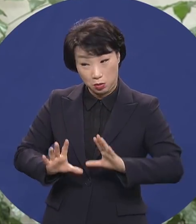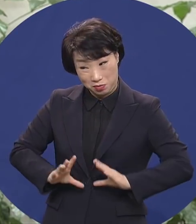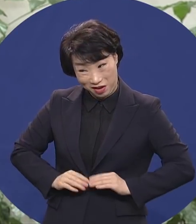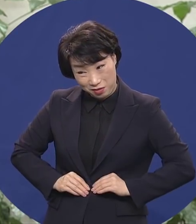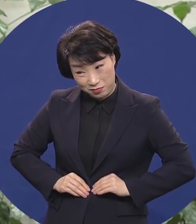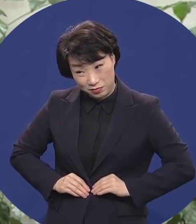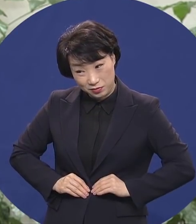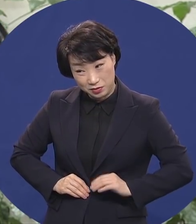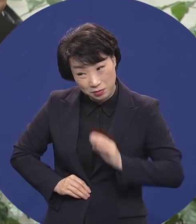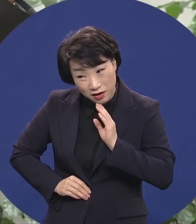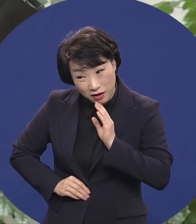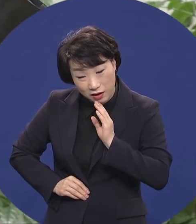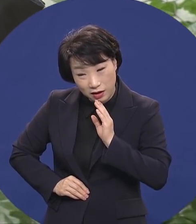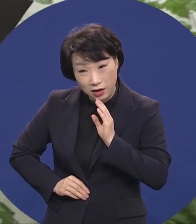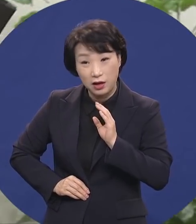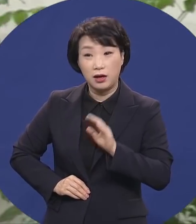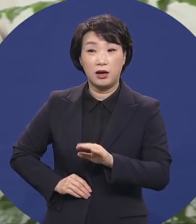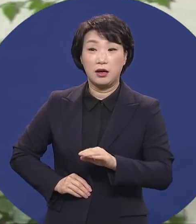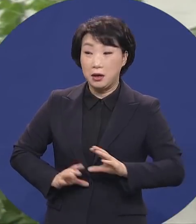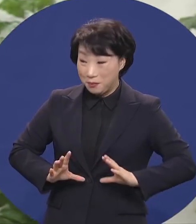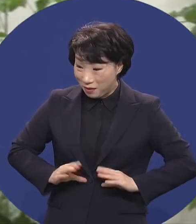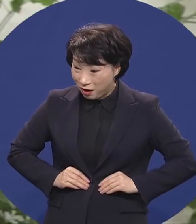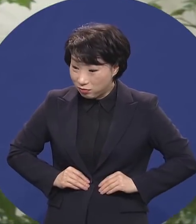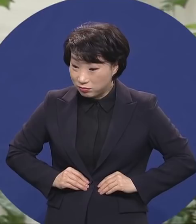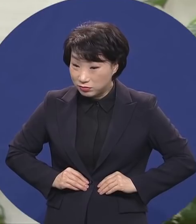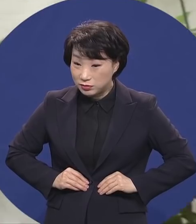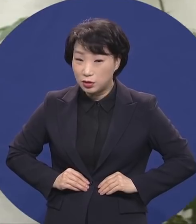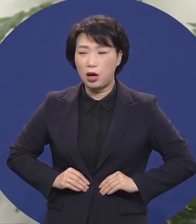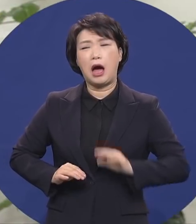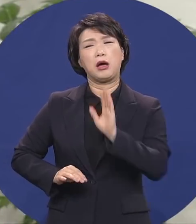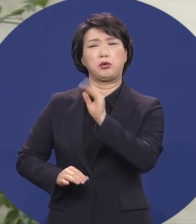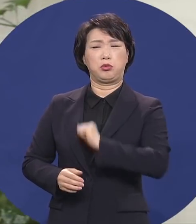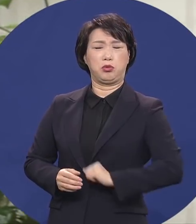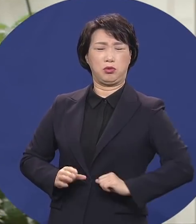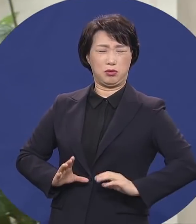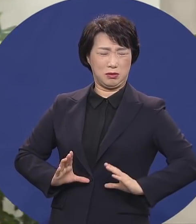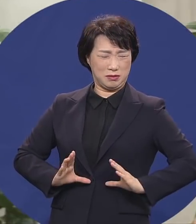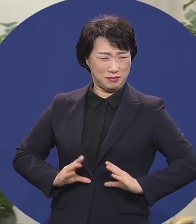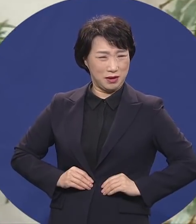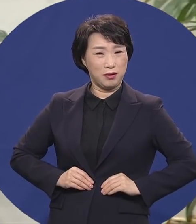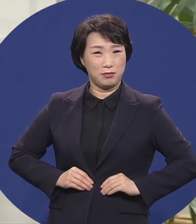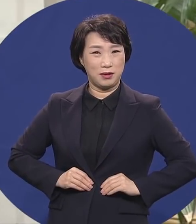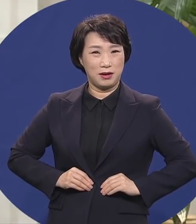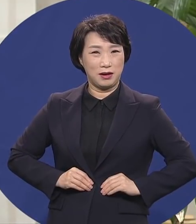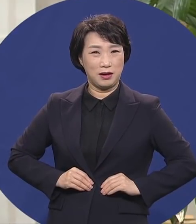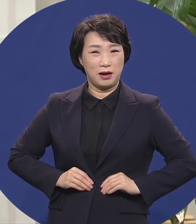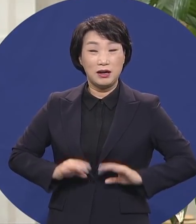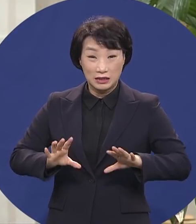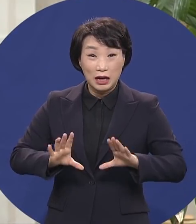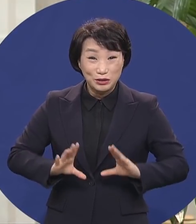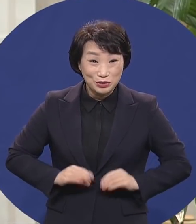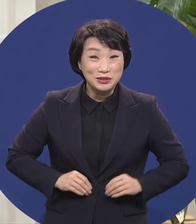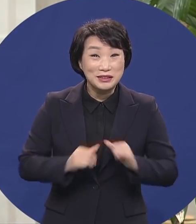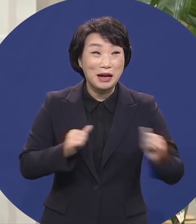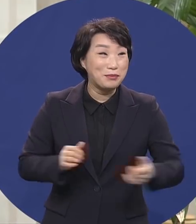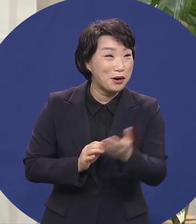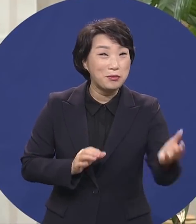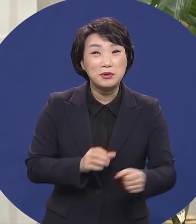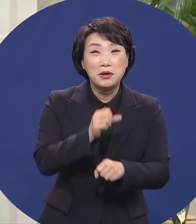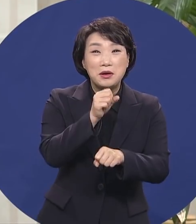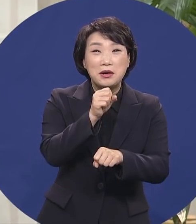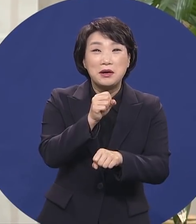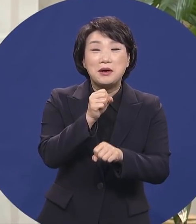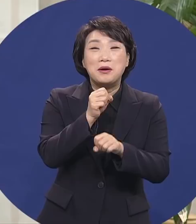줄였잖아. 너 줄였지. 얼마나 배고프냐. 줄인 사람의 본능이